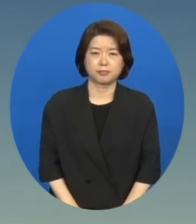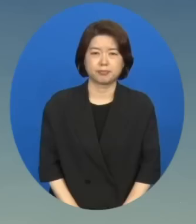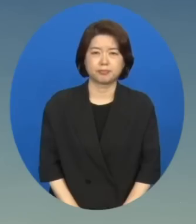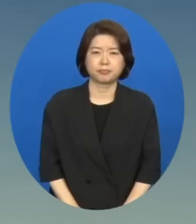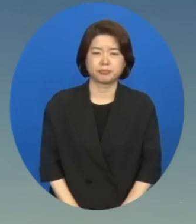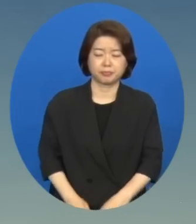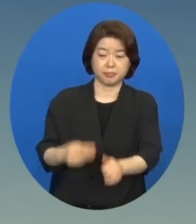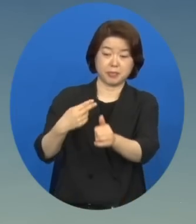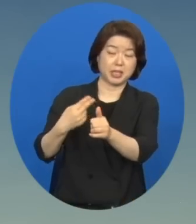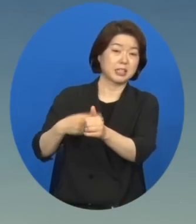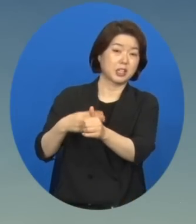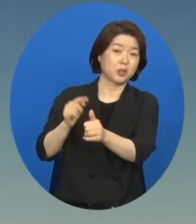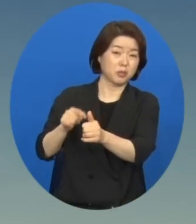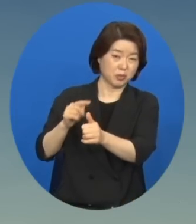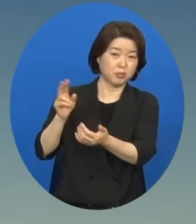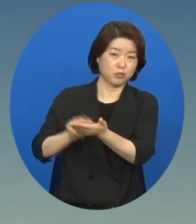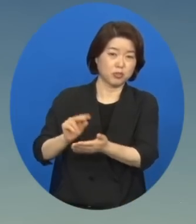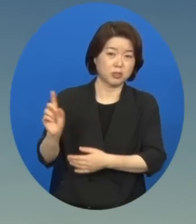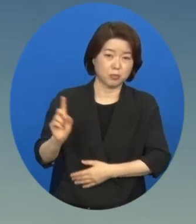이분의 문제가 뭐죠?